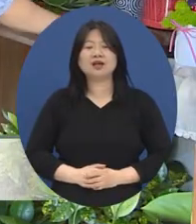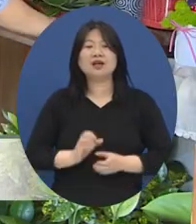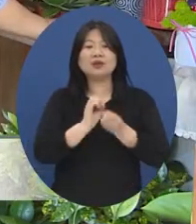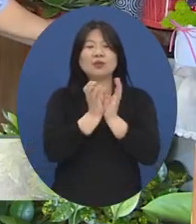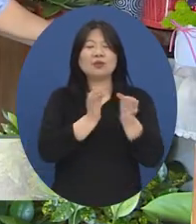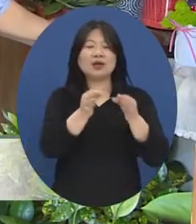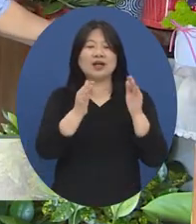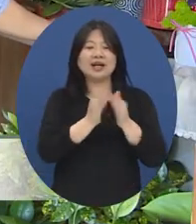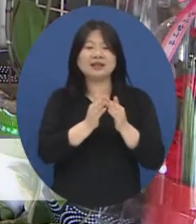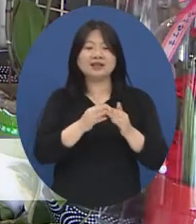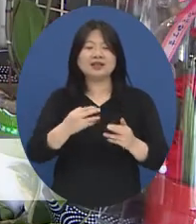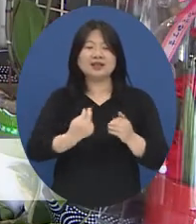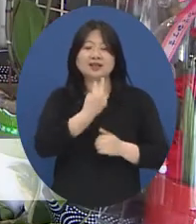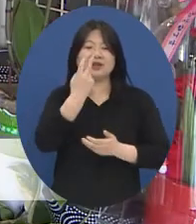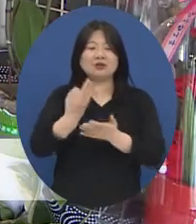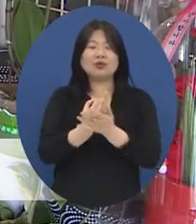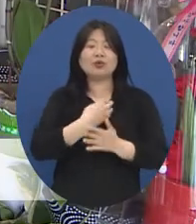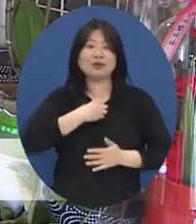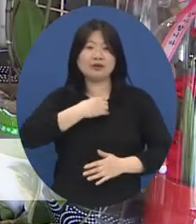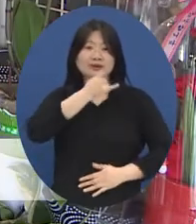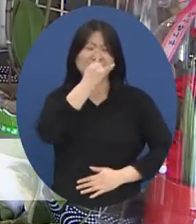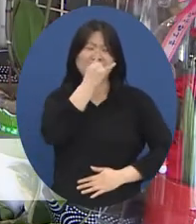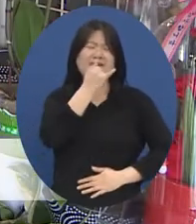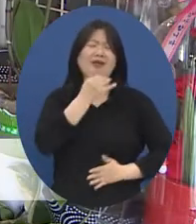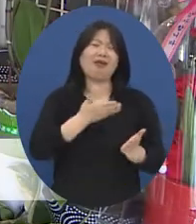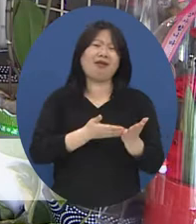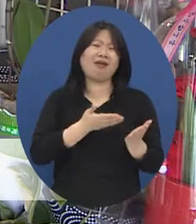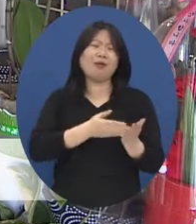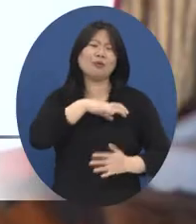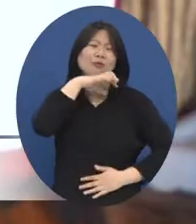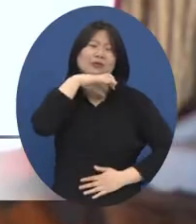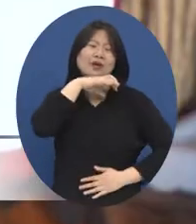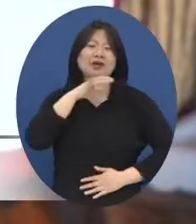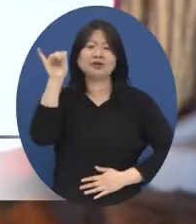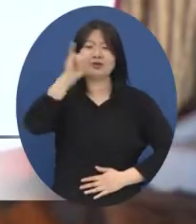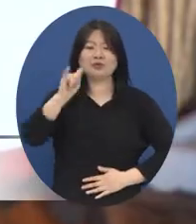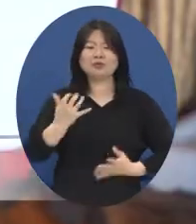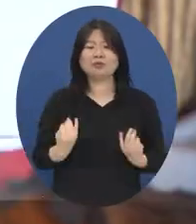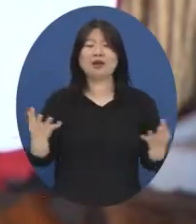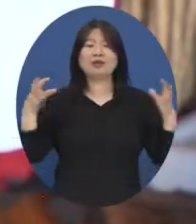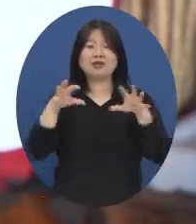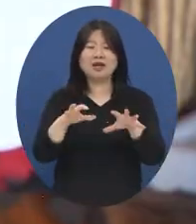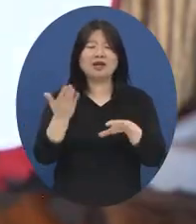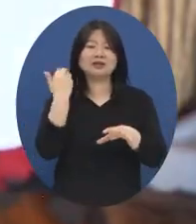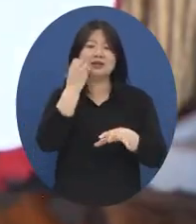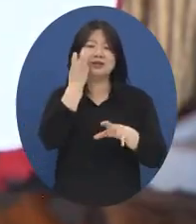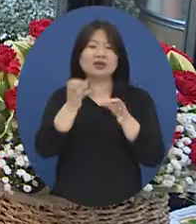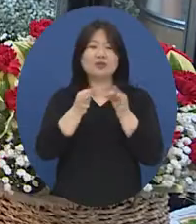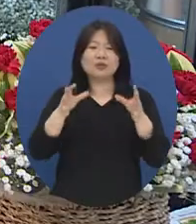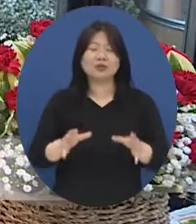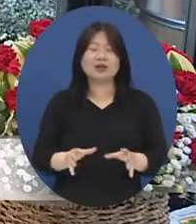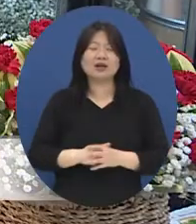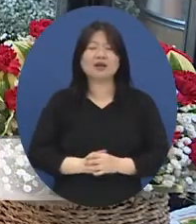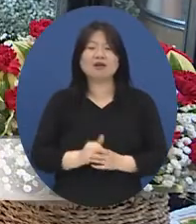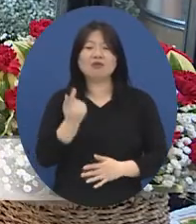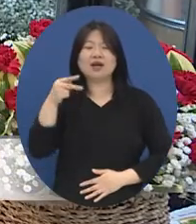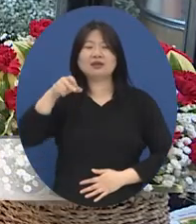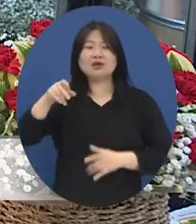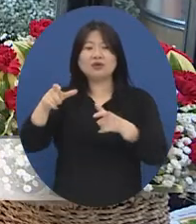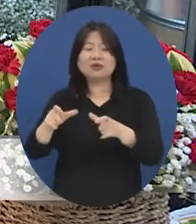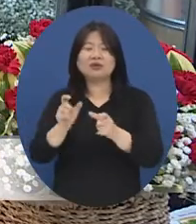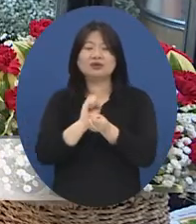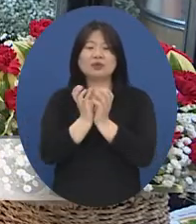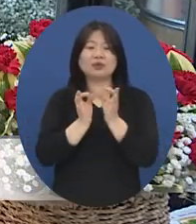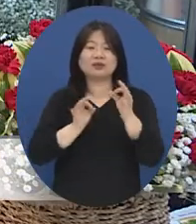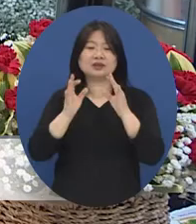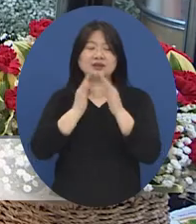꽃가게는 특히나 생계 위협을 받는 업종이란 하소연이 전국적으로 쏟아지던 지난 석 달. 경기도 화성에 위치한 이